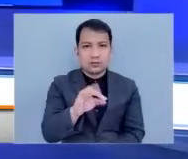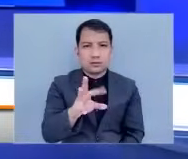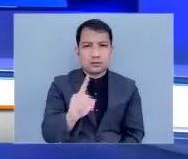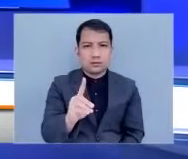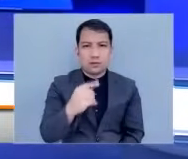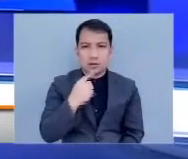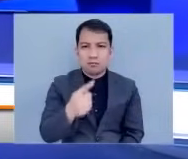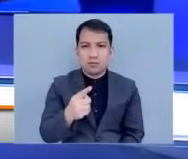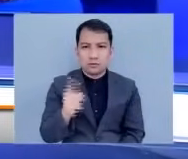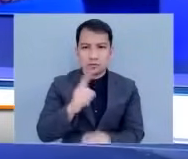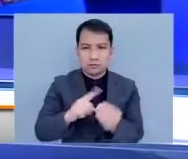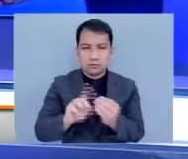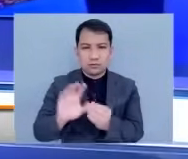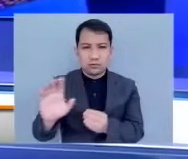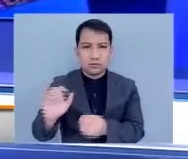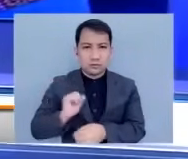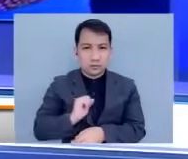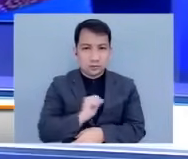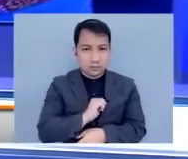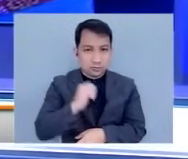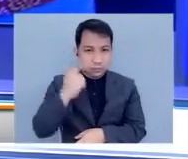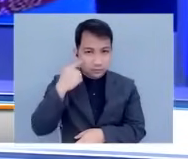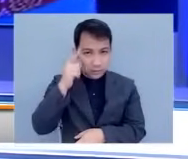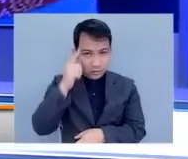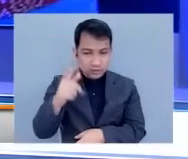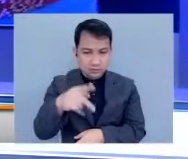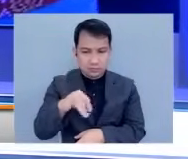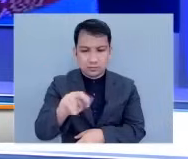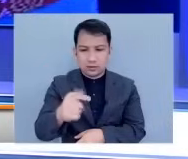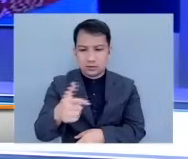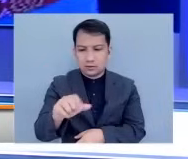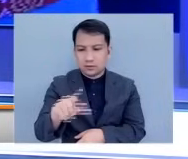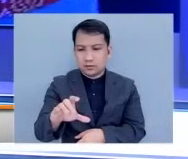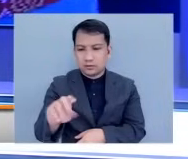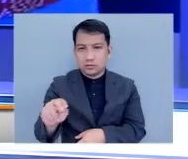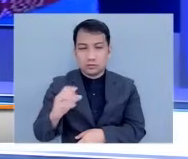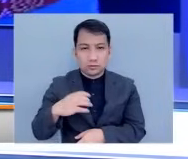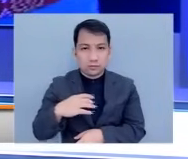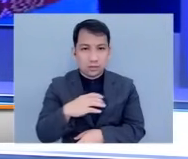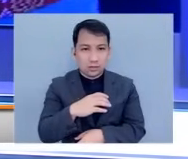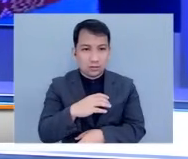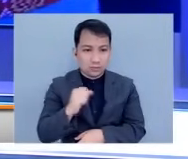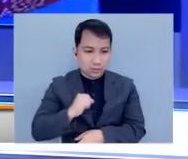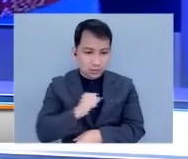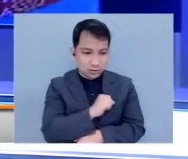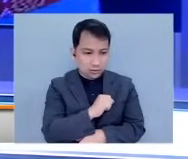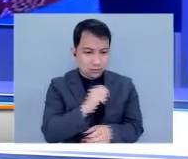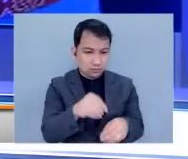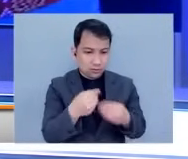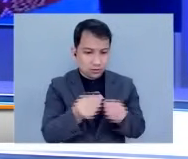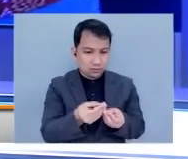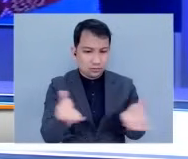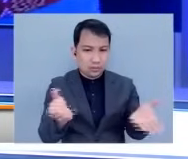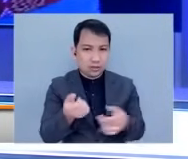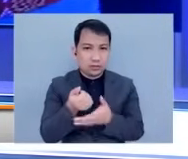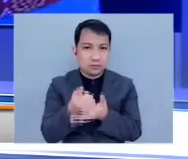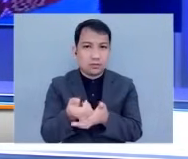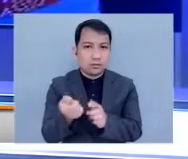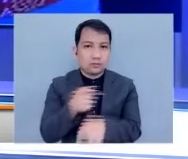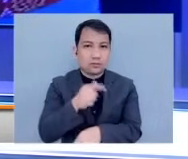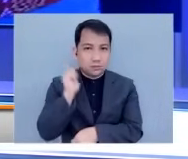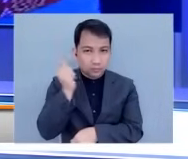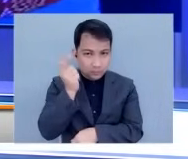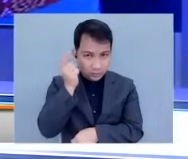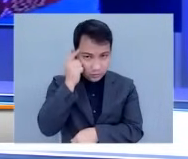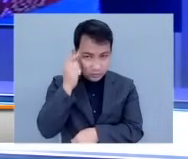ni dating Senador Ping Lacson na illegal sa mga mambabatas ang pamimigay ng tulong na galing sa gobyerno. Nasa frontline